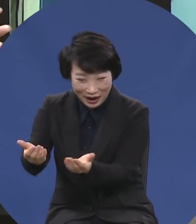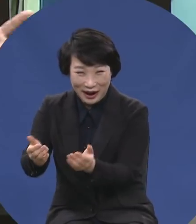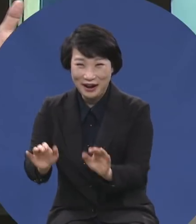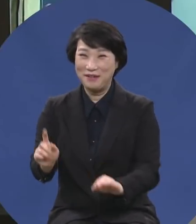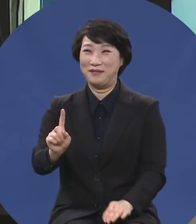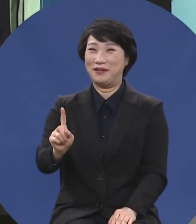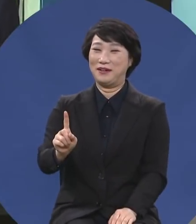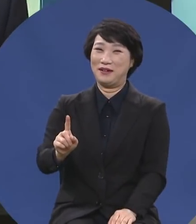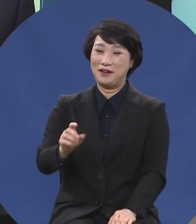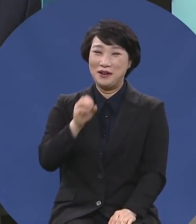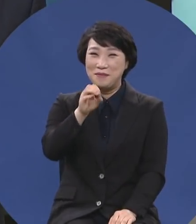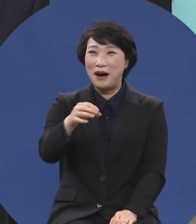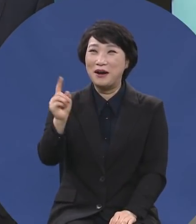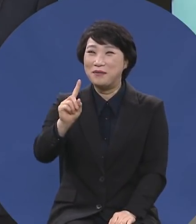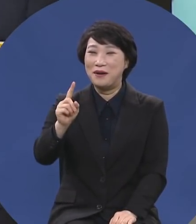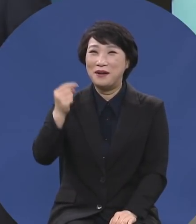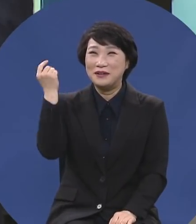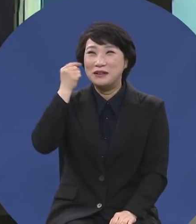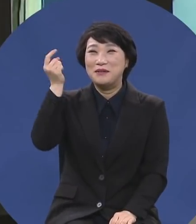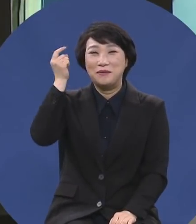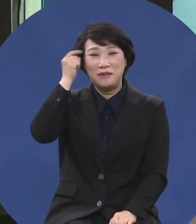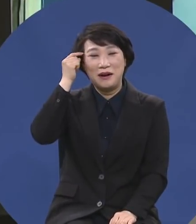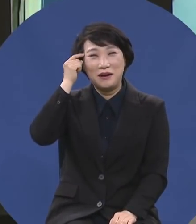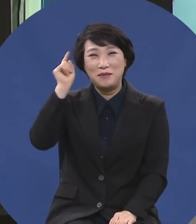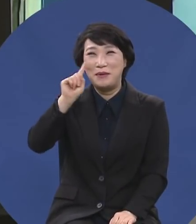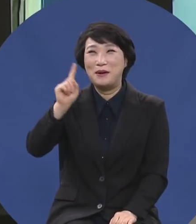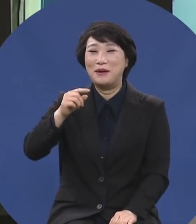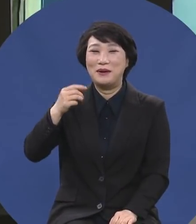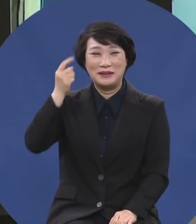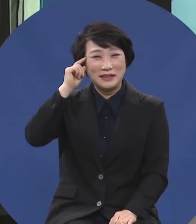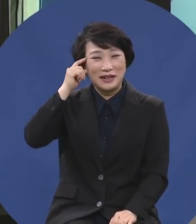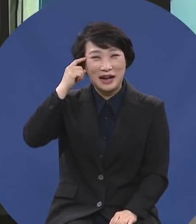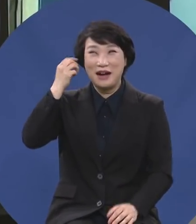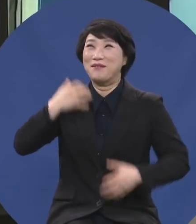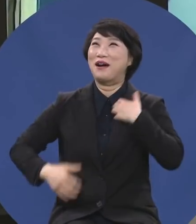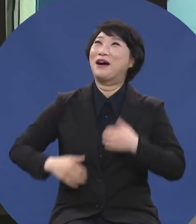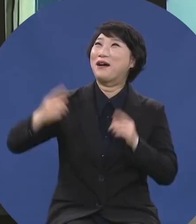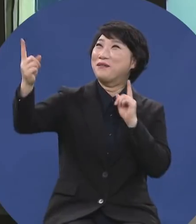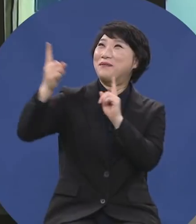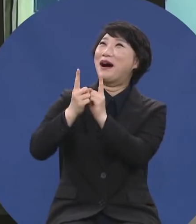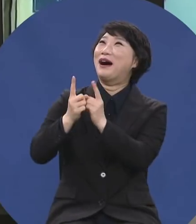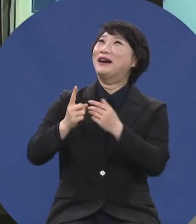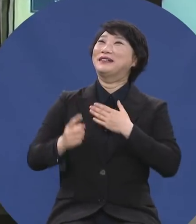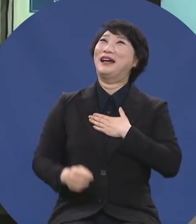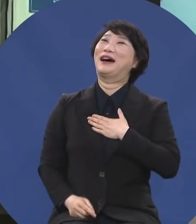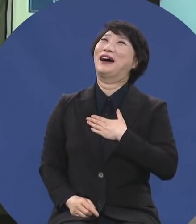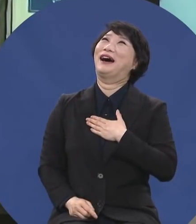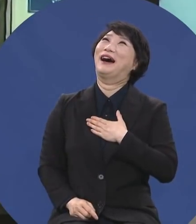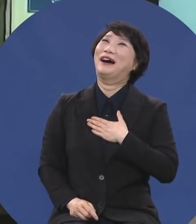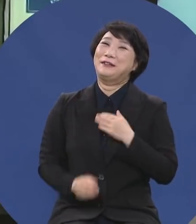어떻게 말할 것인가 생각 속에 반가움의 만남에 내가 아주